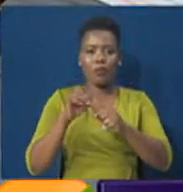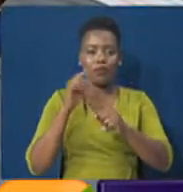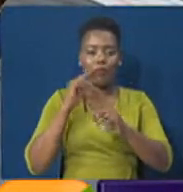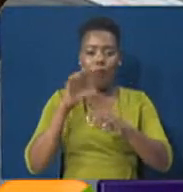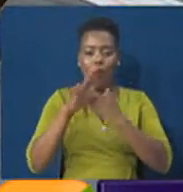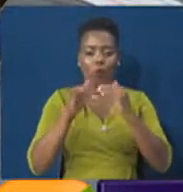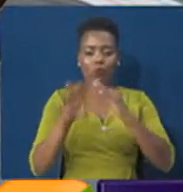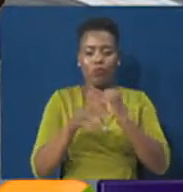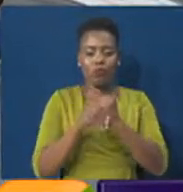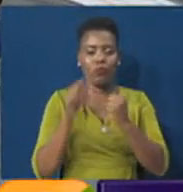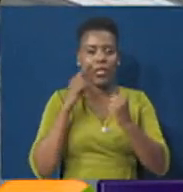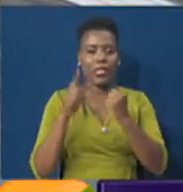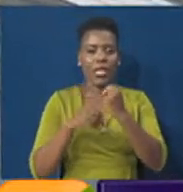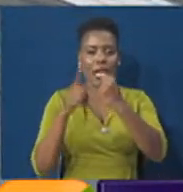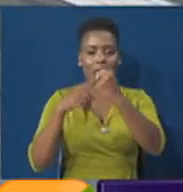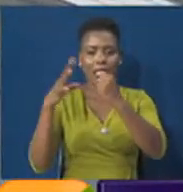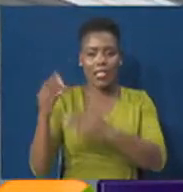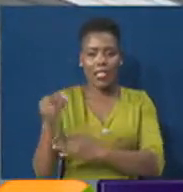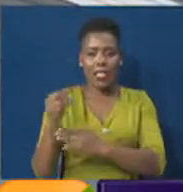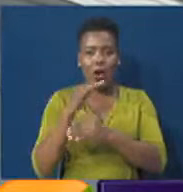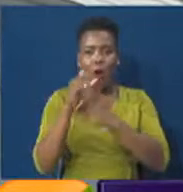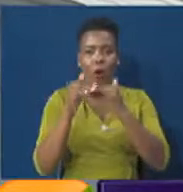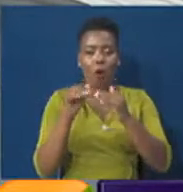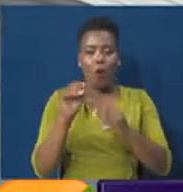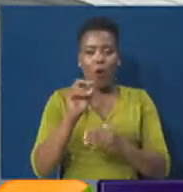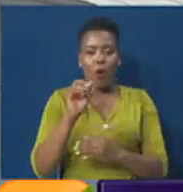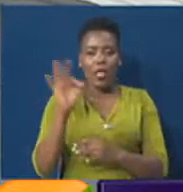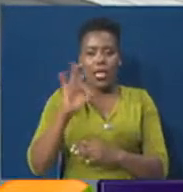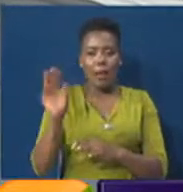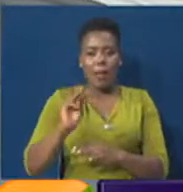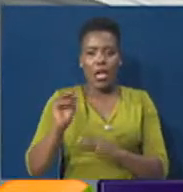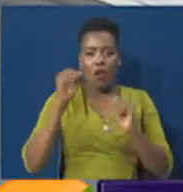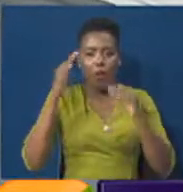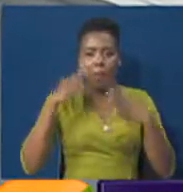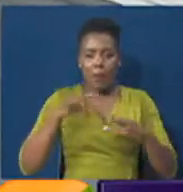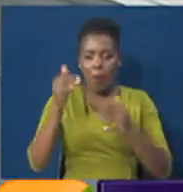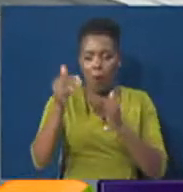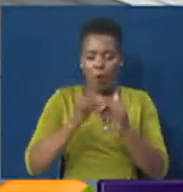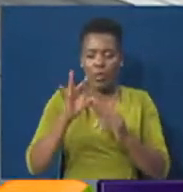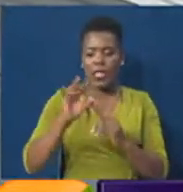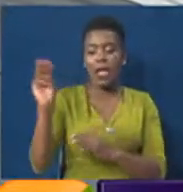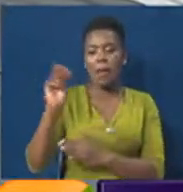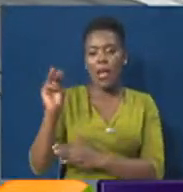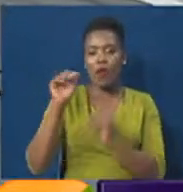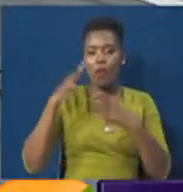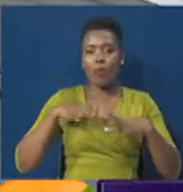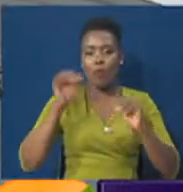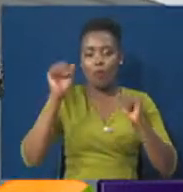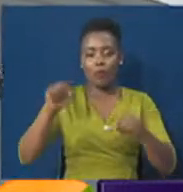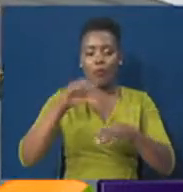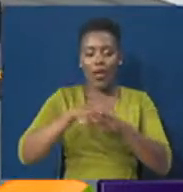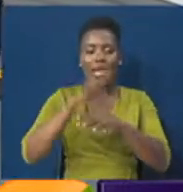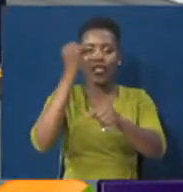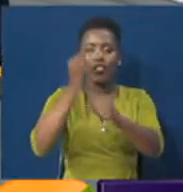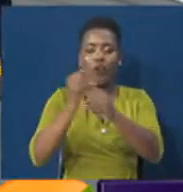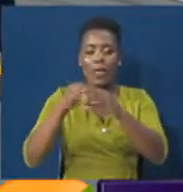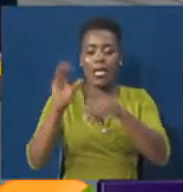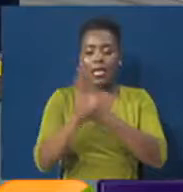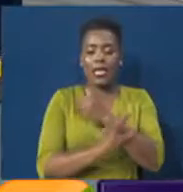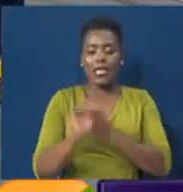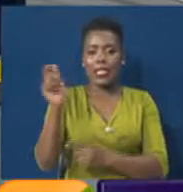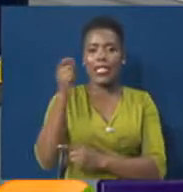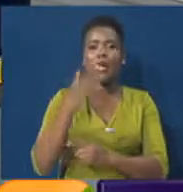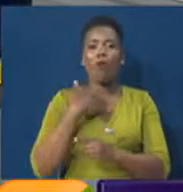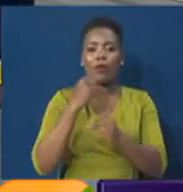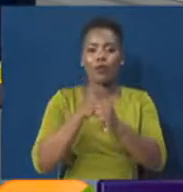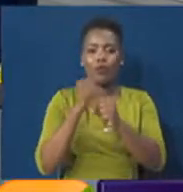660. Watu karibu milioni 3 jameni. Karibu milioni 3. Hii Kenya hii tuko na, nitakufanyia